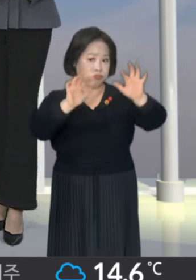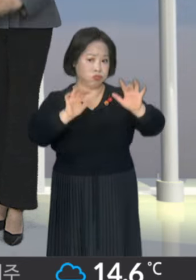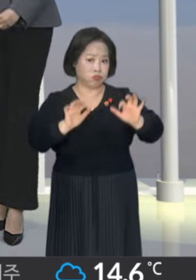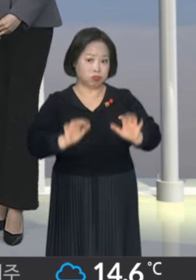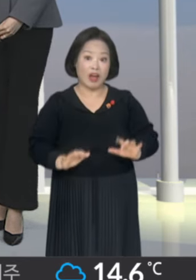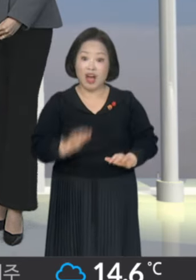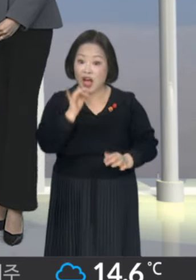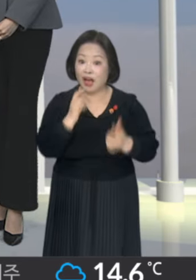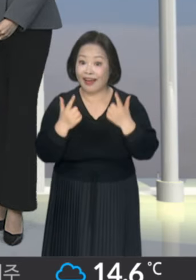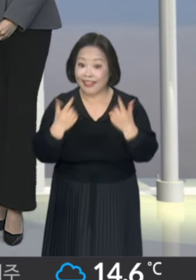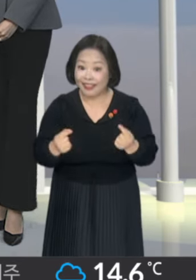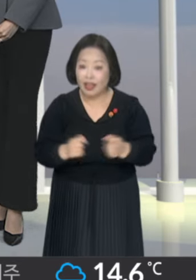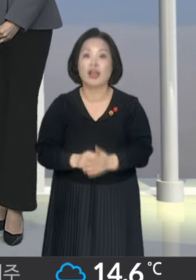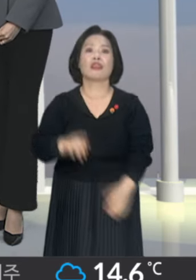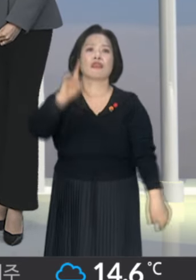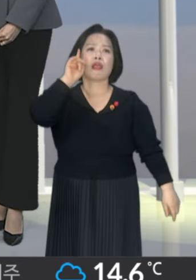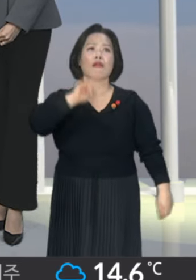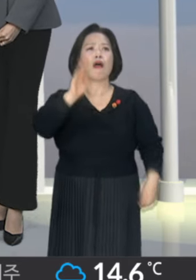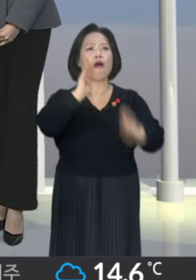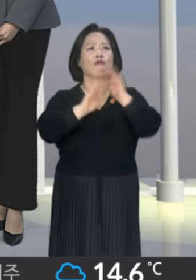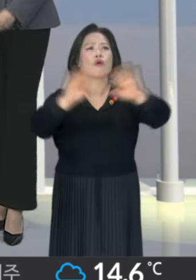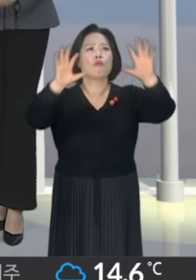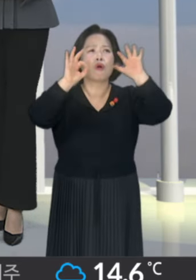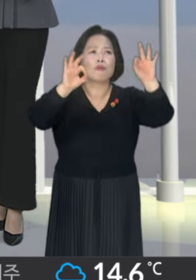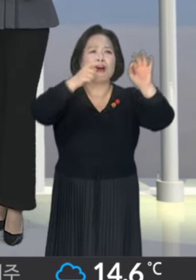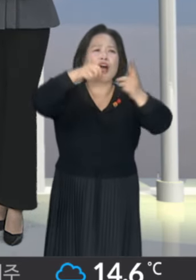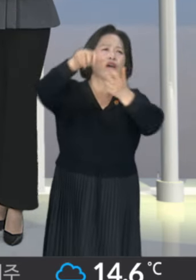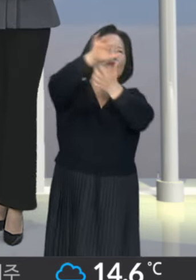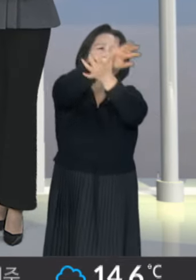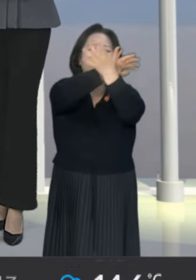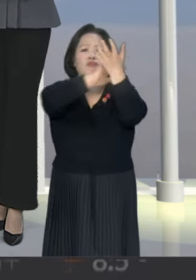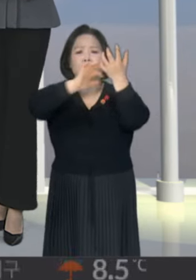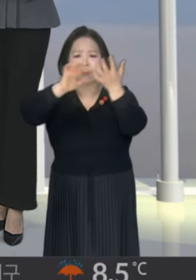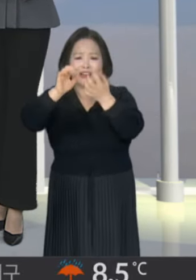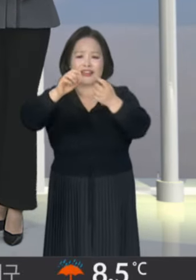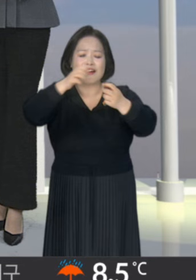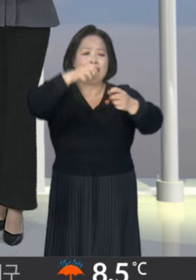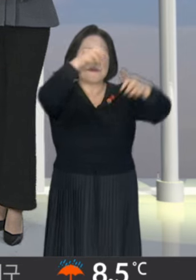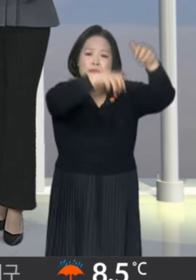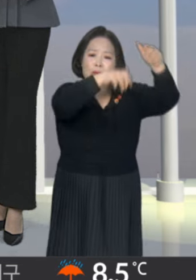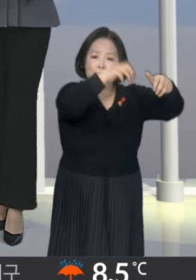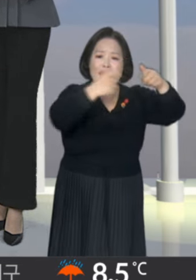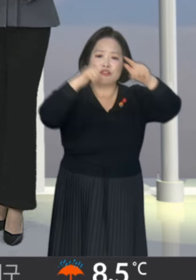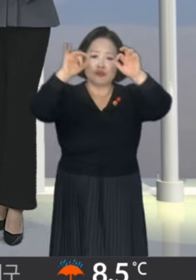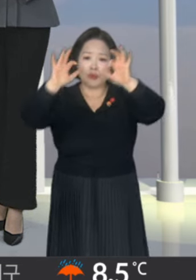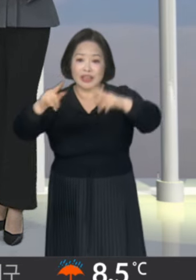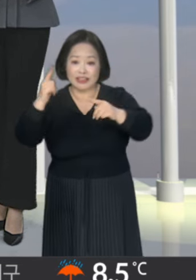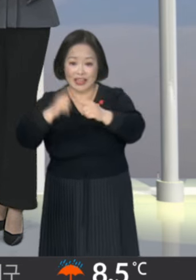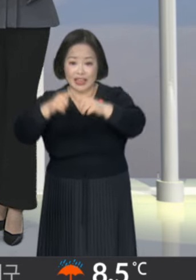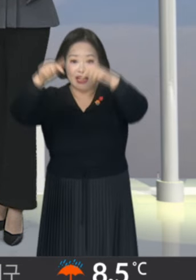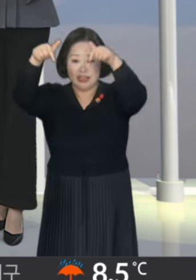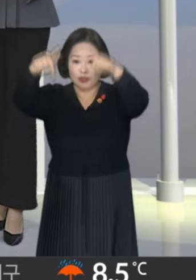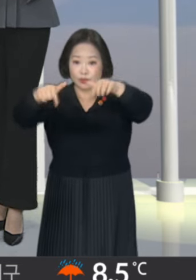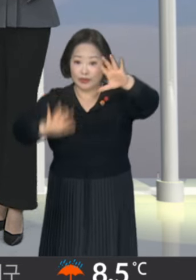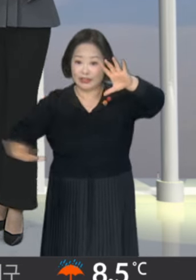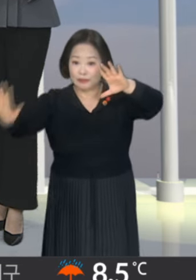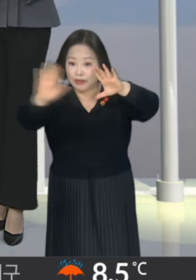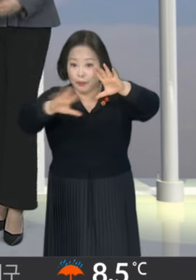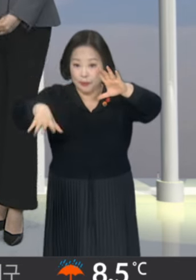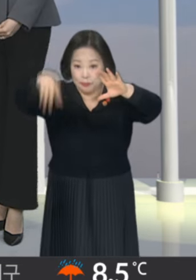쏟아지겠습니다. 내일도 하늘이 흐리겠고 곳곳에 비나 눈이 오다가 낮에 서쪽 지방부터 차츰